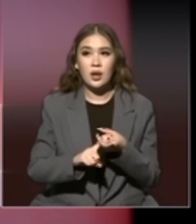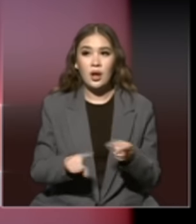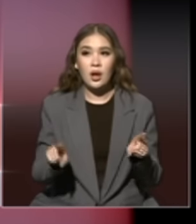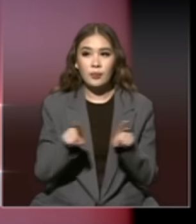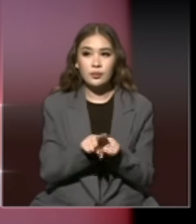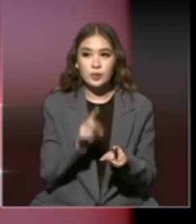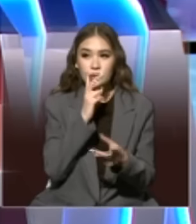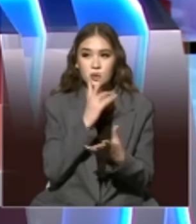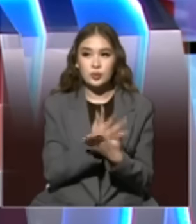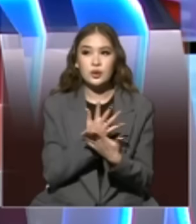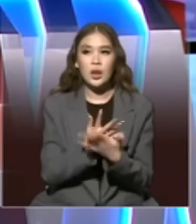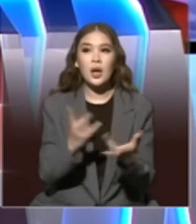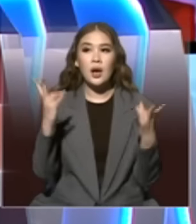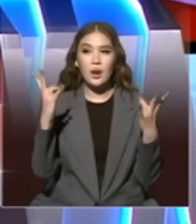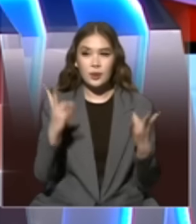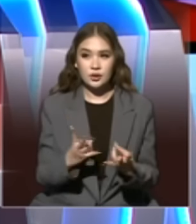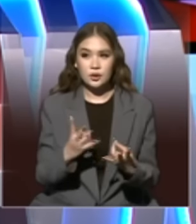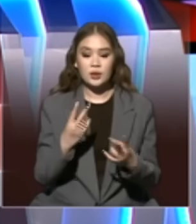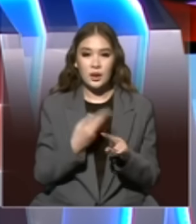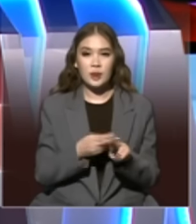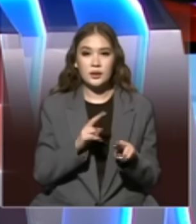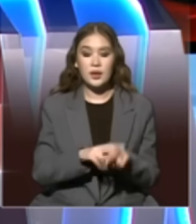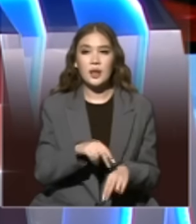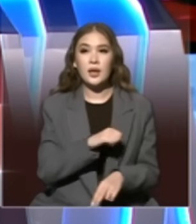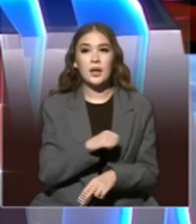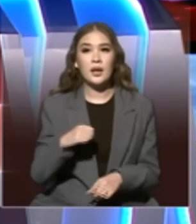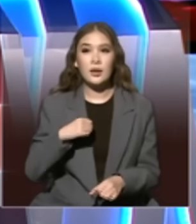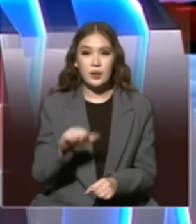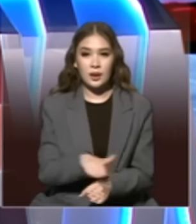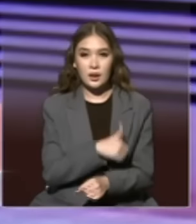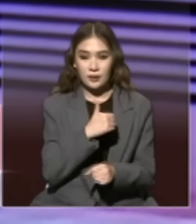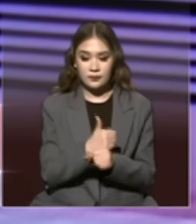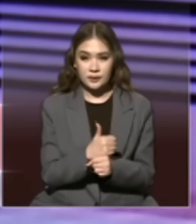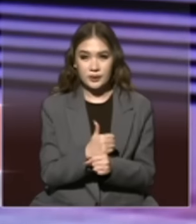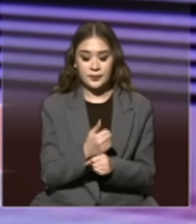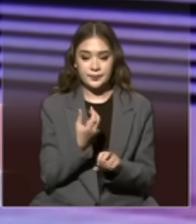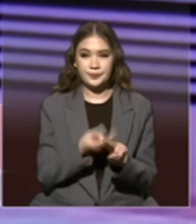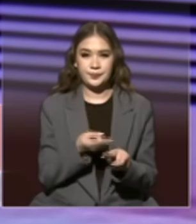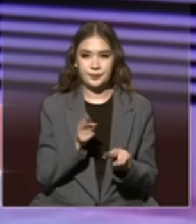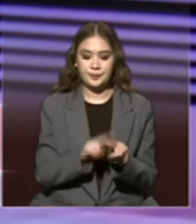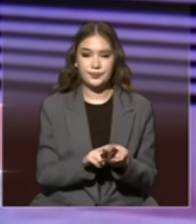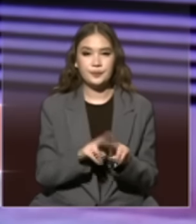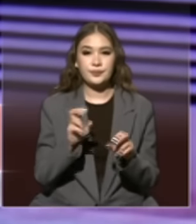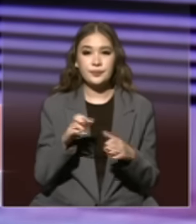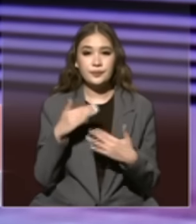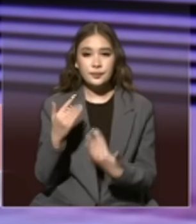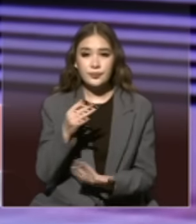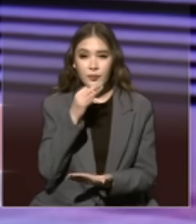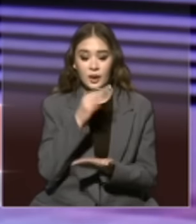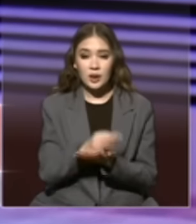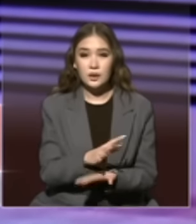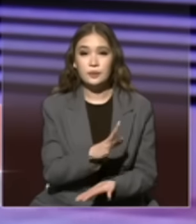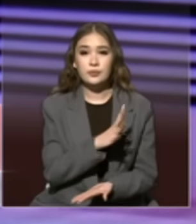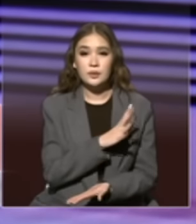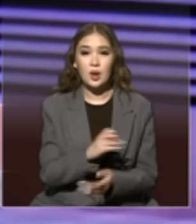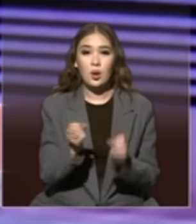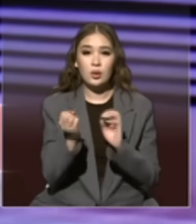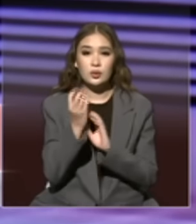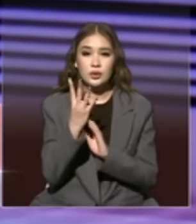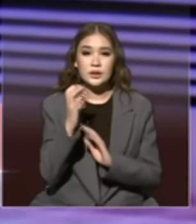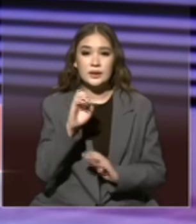бұл қажет, өйткені бұл жерде біз ең басты мәселе жаңағы әріптесіміз айтқандай Конституцияның 14-ші